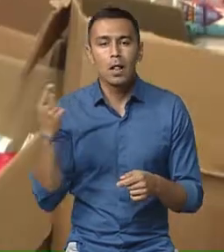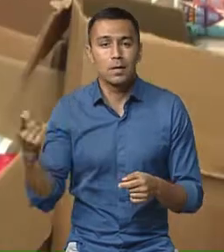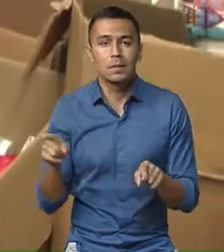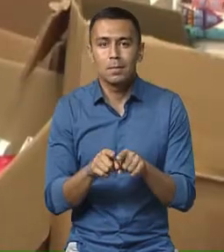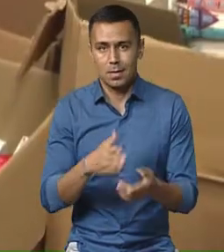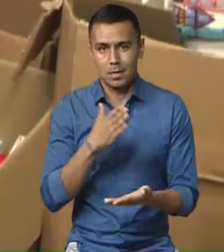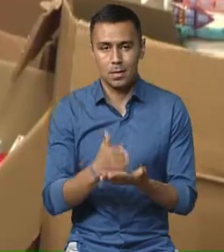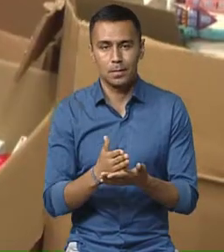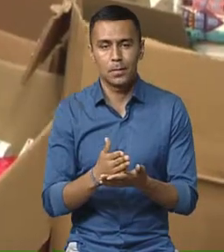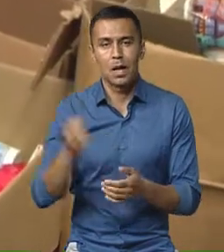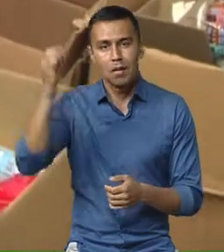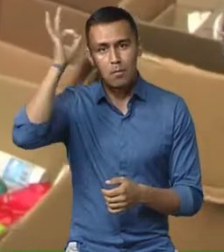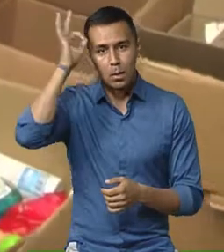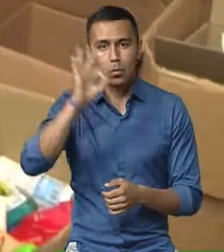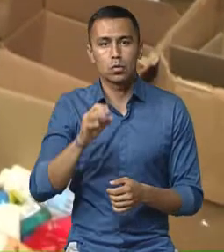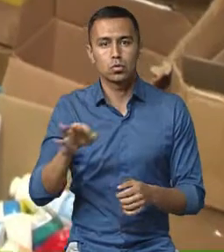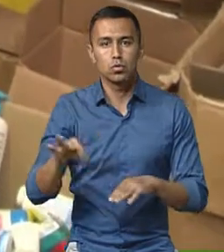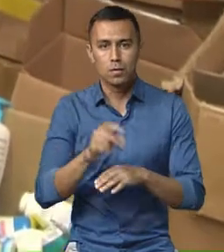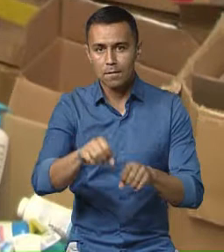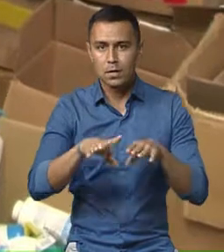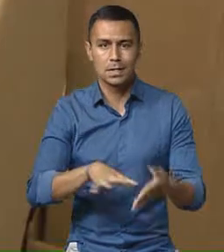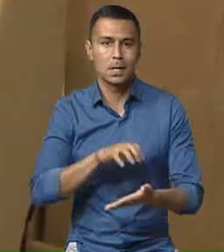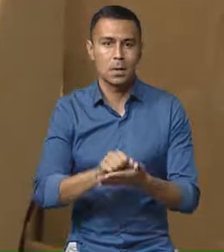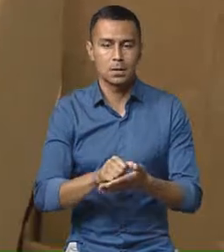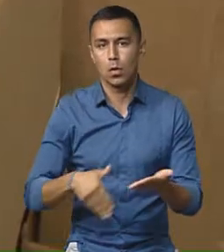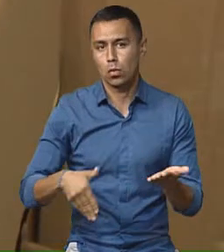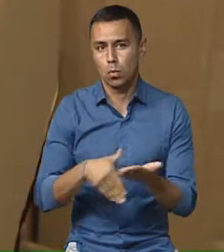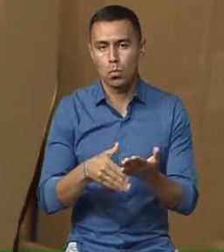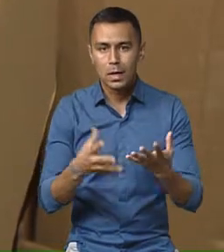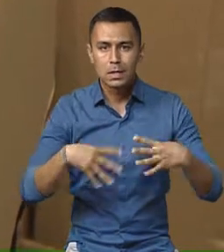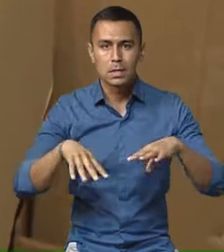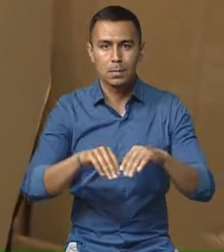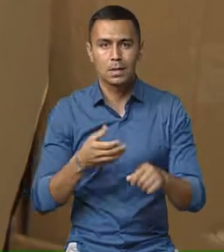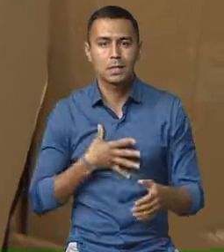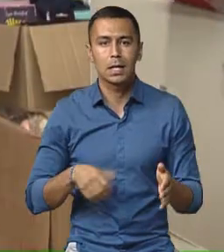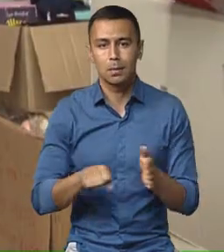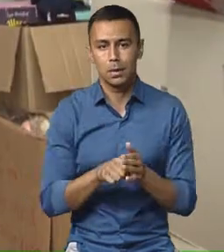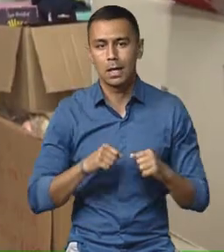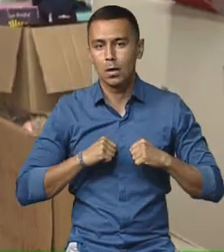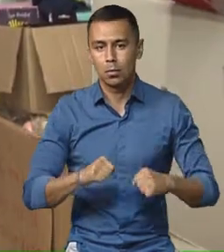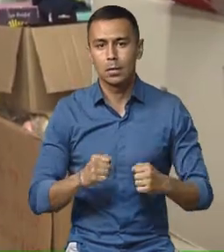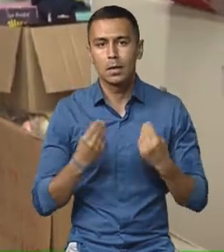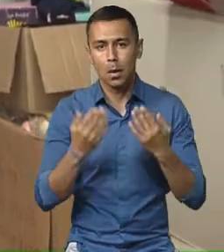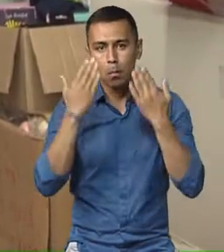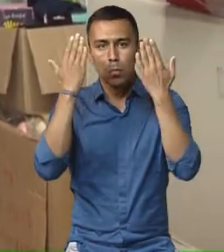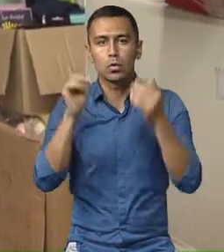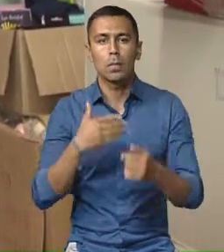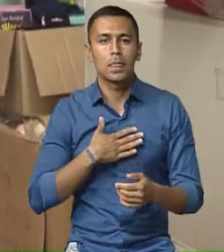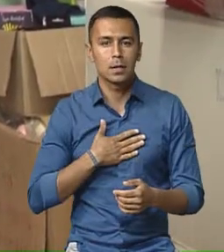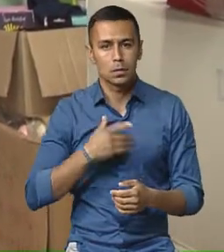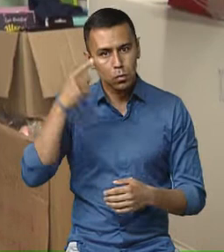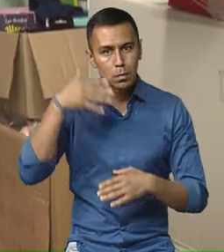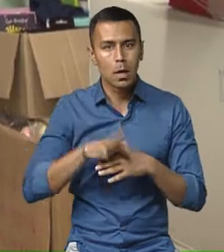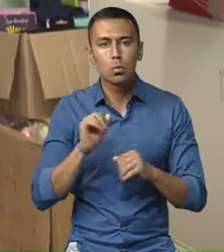є. Саме в пам'ять про чоловіка Тамара й вирішила займатися допомогою сім'ям загиблих героїв. І дай Боже, щоб нас розуміла